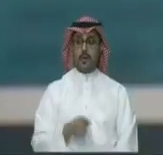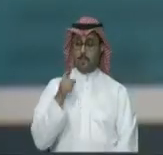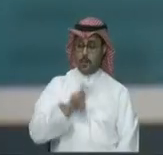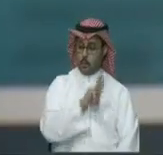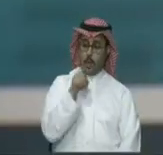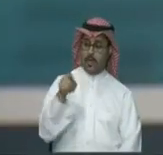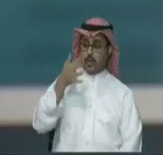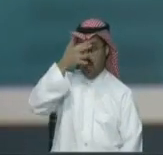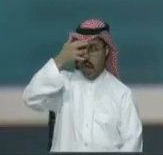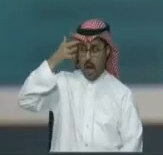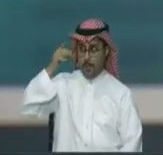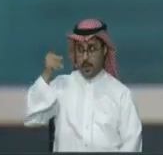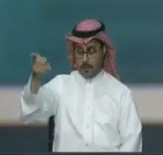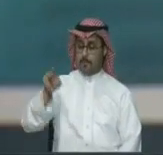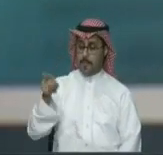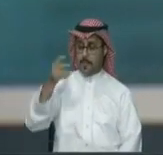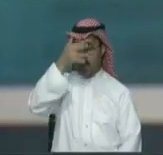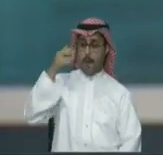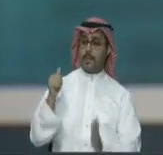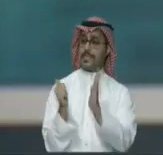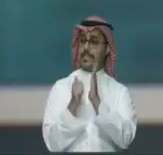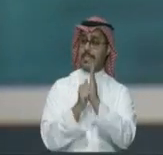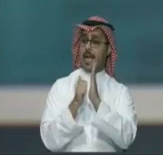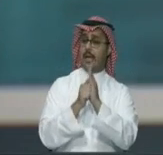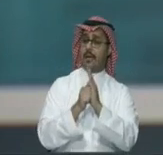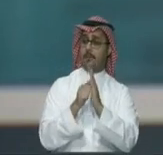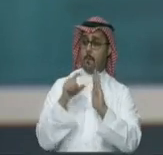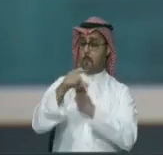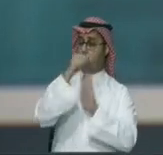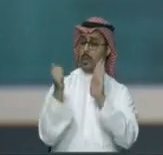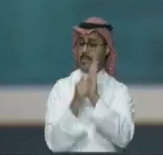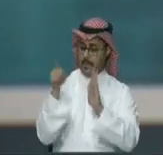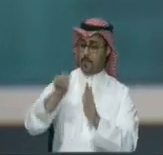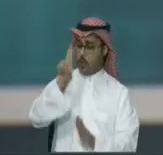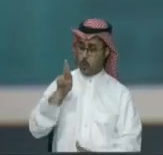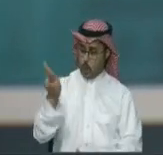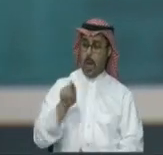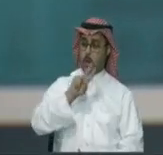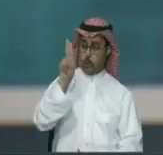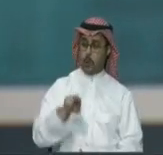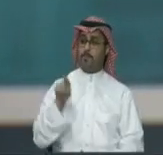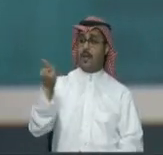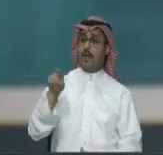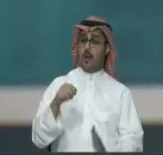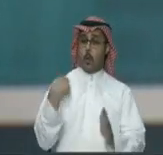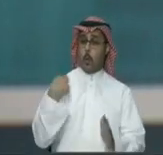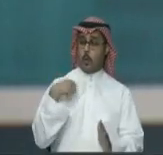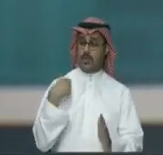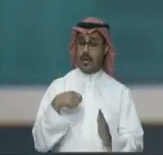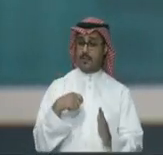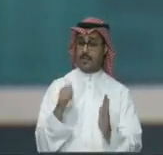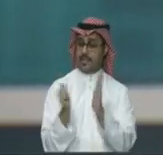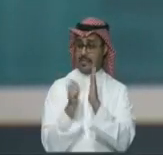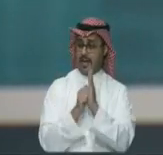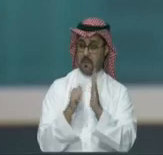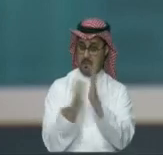أنت باحث وخبير استراتيجي في قطاع الأسكان سيد أو دكتور عبد الرحمن. نعم. يعني فيما يخص منتجات الوزارة، هل ترضي كثير من